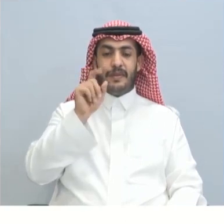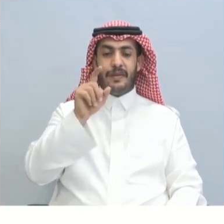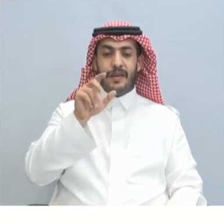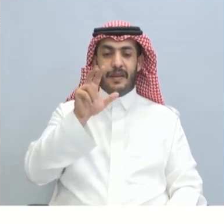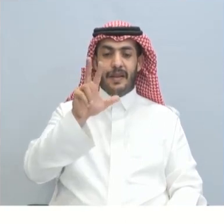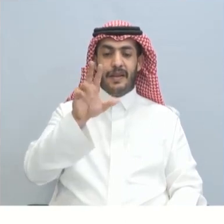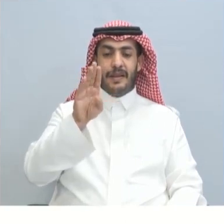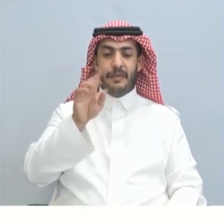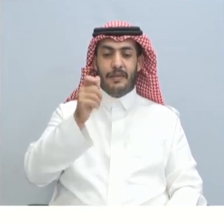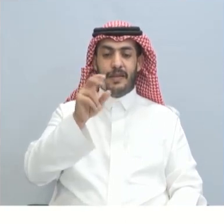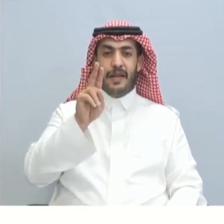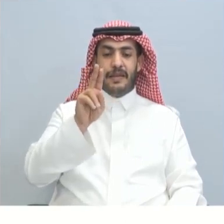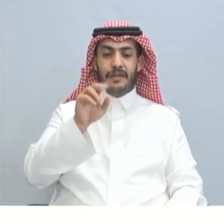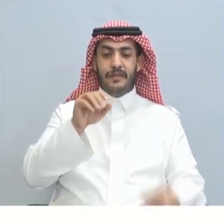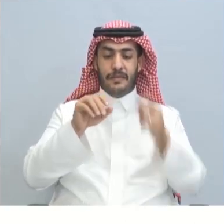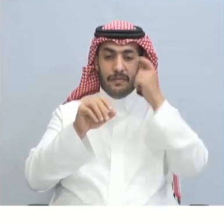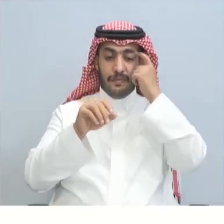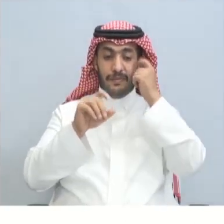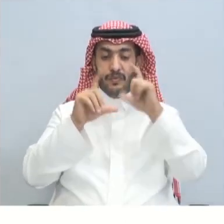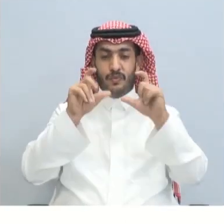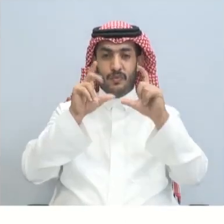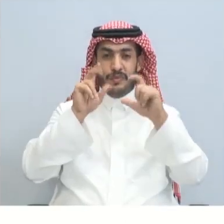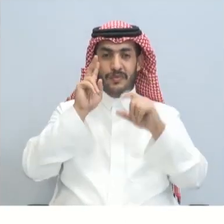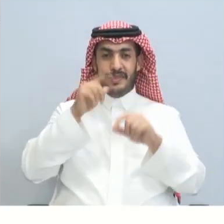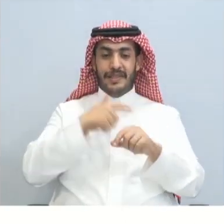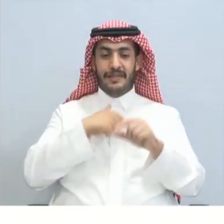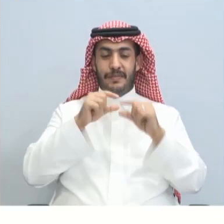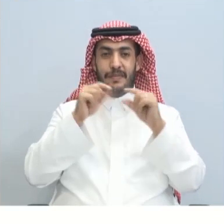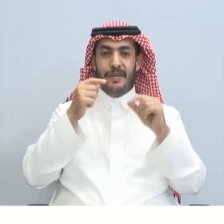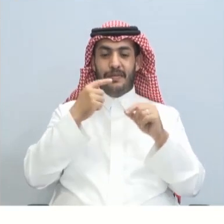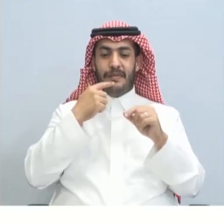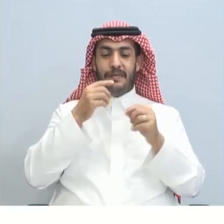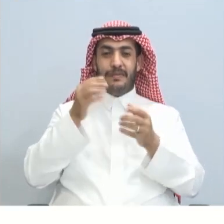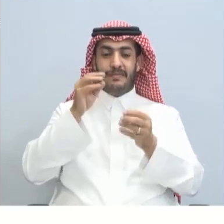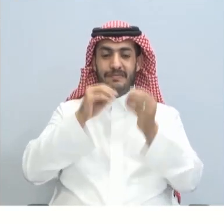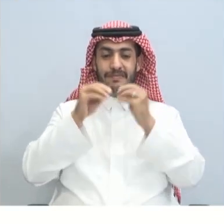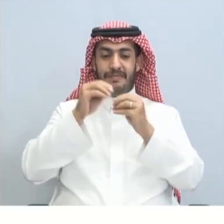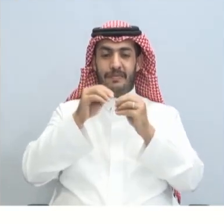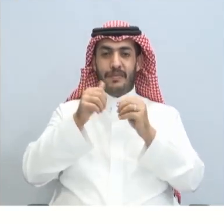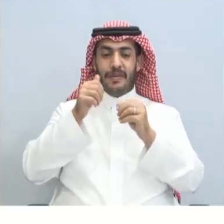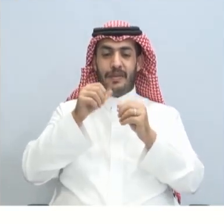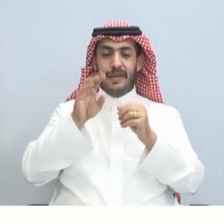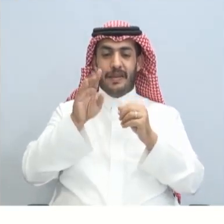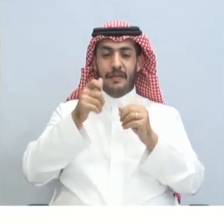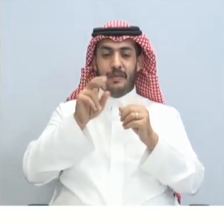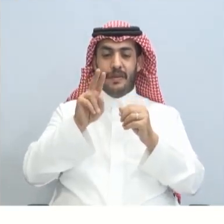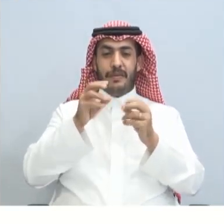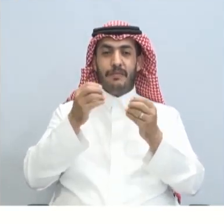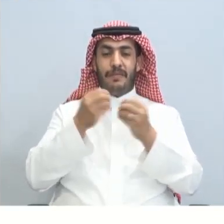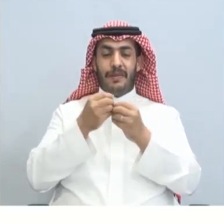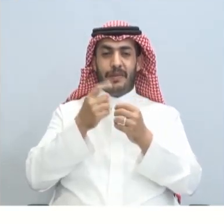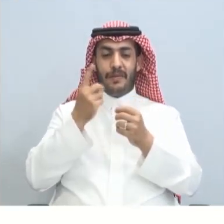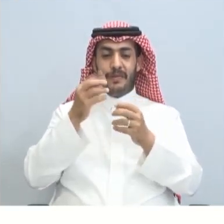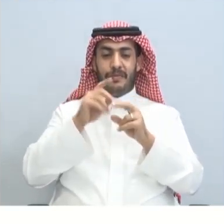الكبريتيدات ومنها البايرايت الواضح معنا في في الشكل مركبات تتالف من الكبريت وعنصر واحد